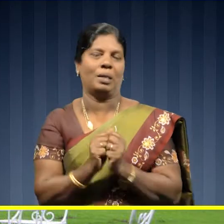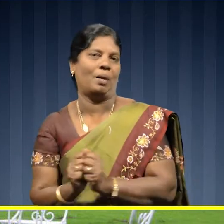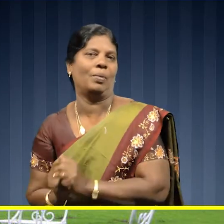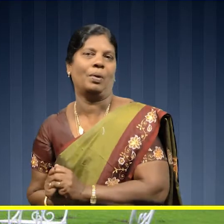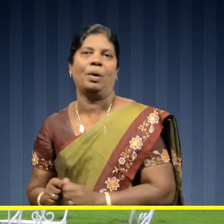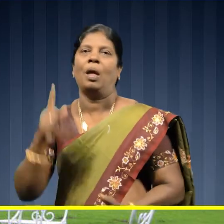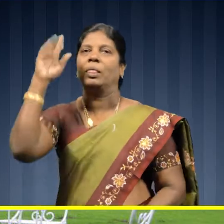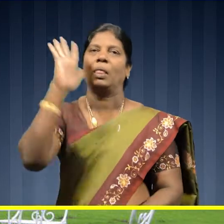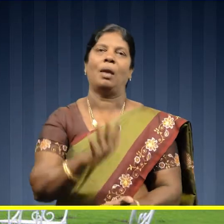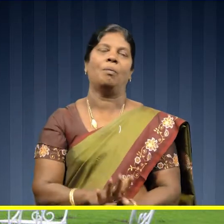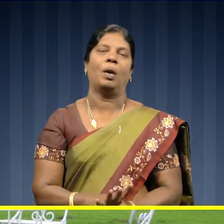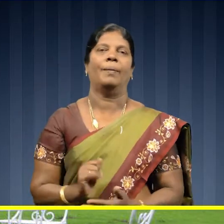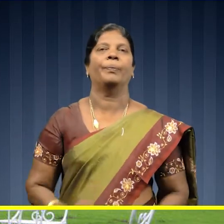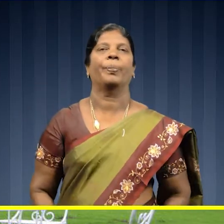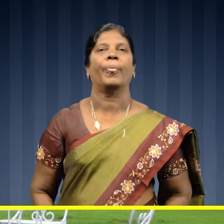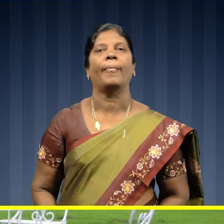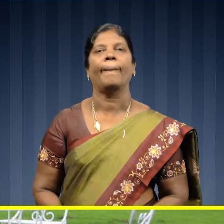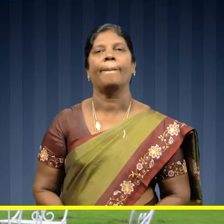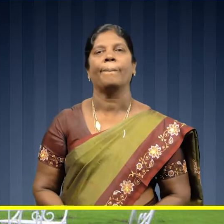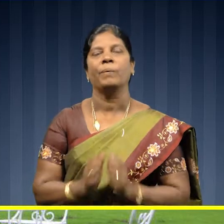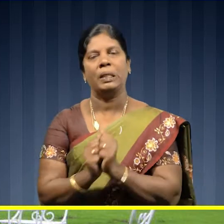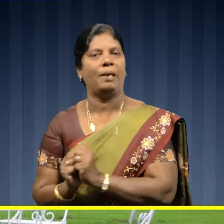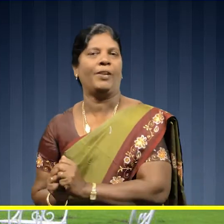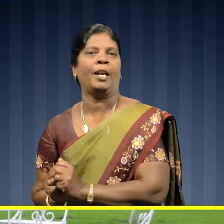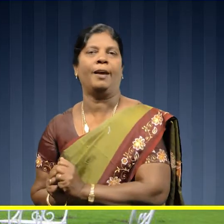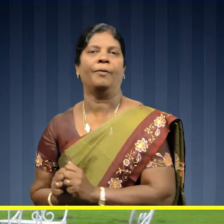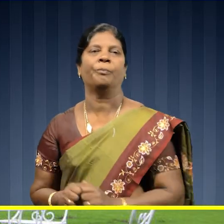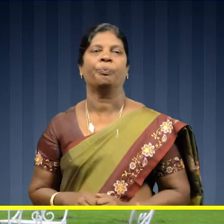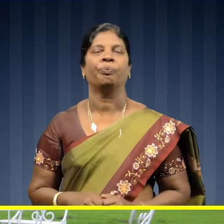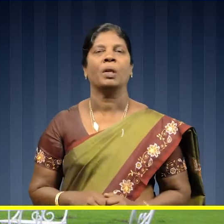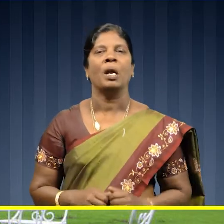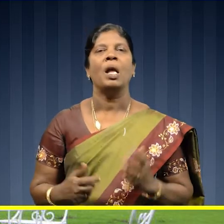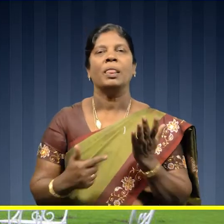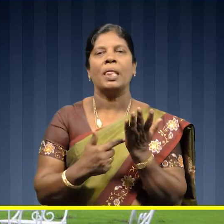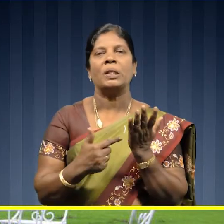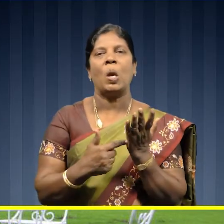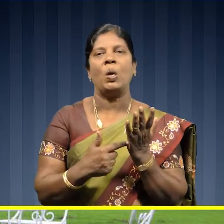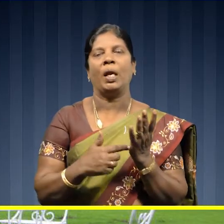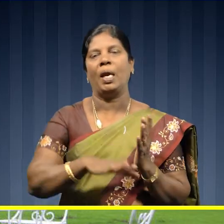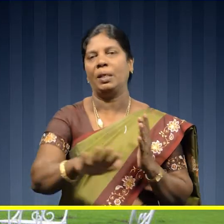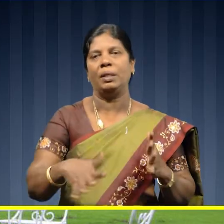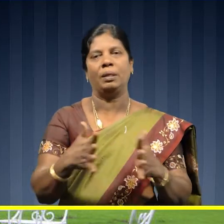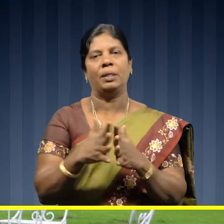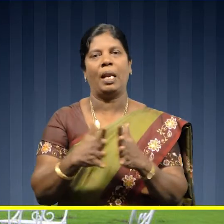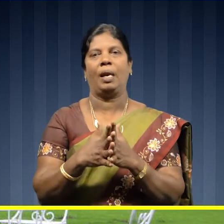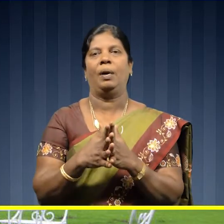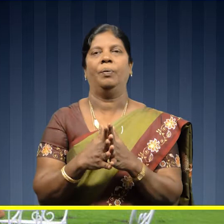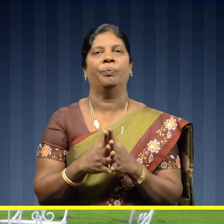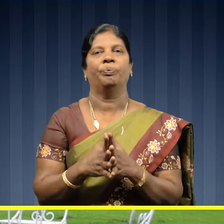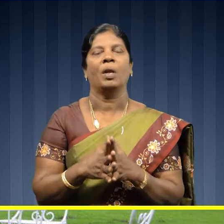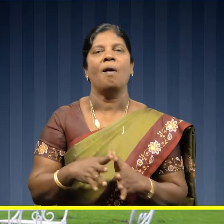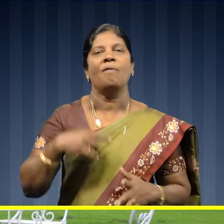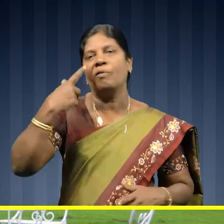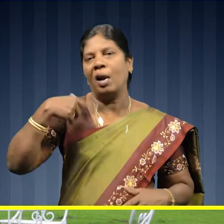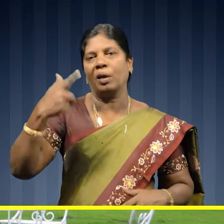உலகத்தில் வாழும்போதே நீங்கள் எடுக்க வேண்டிய தீர்மானம் அது. செய்வீர்களா? தெசலோனிக்கே என்கிற